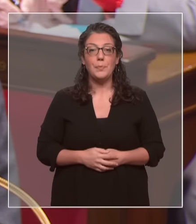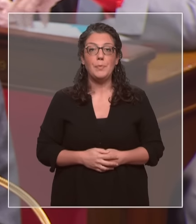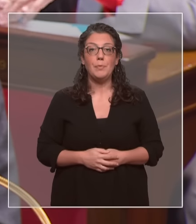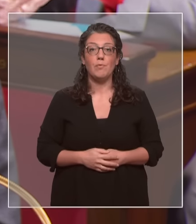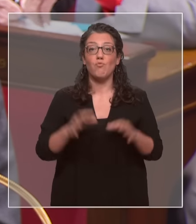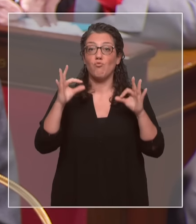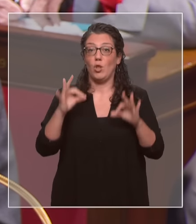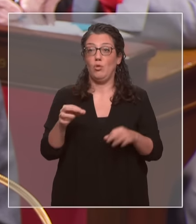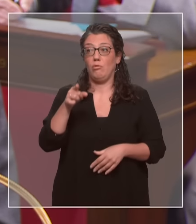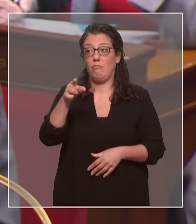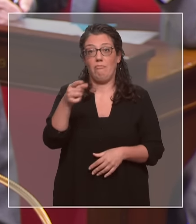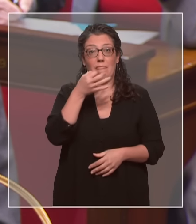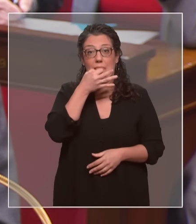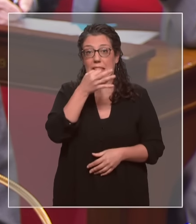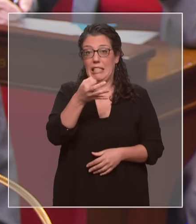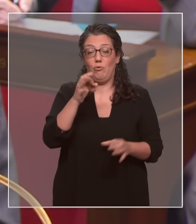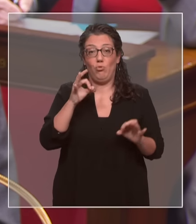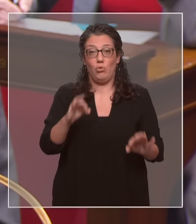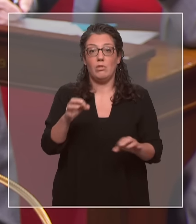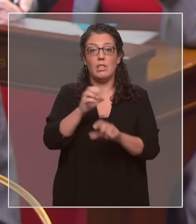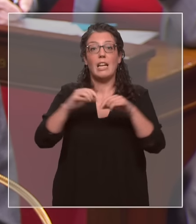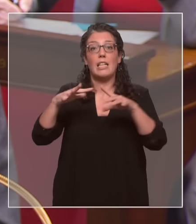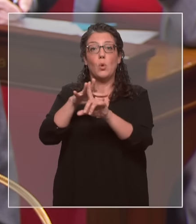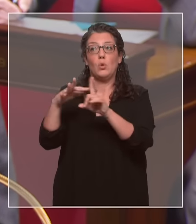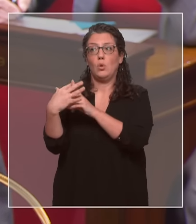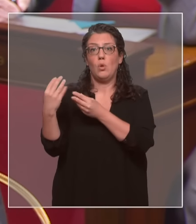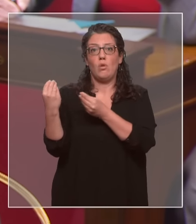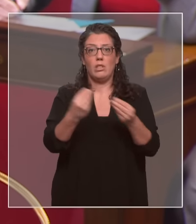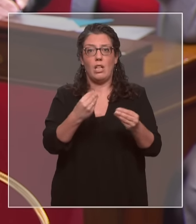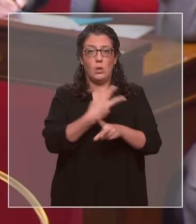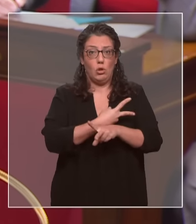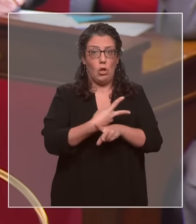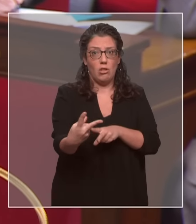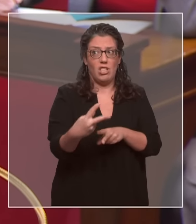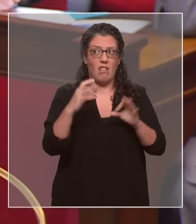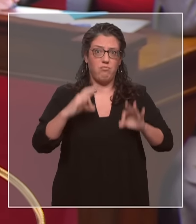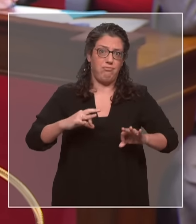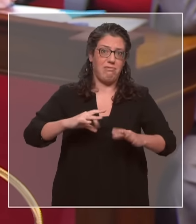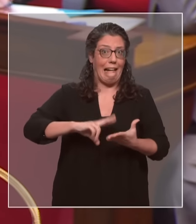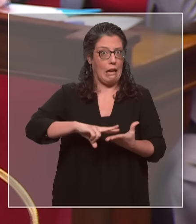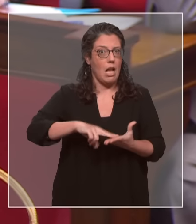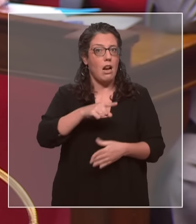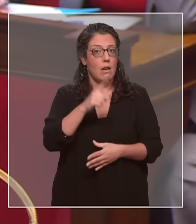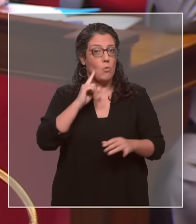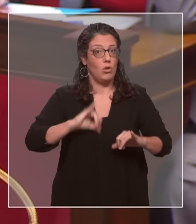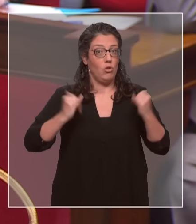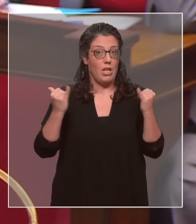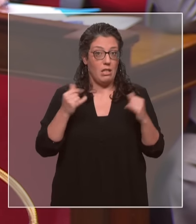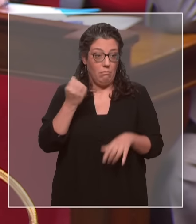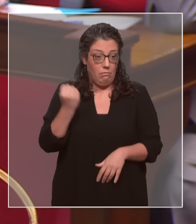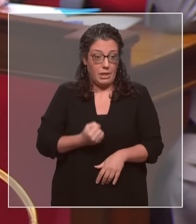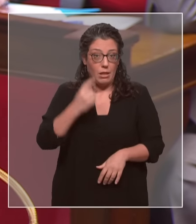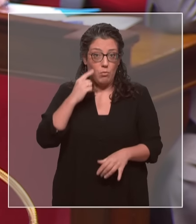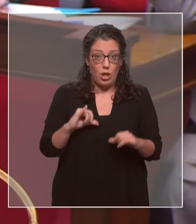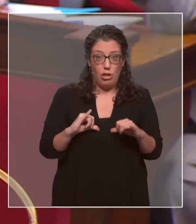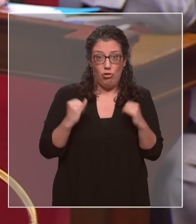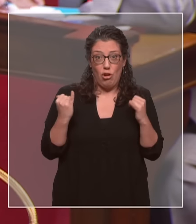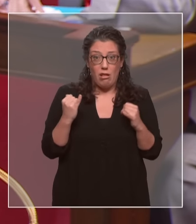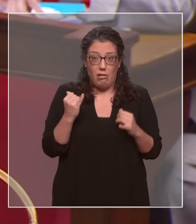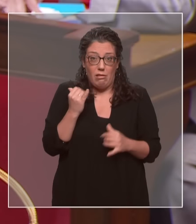les réseaux sociaux peuvent présenter des dangers réels pour notre jeunesse, en particulier pour les plus jeunes qui s'y connectent